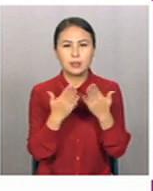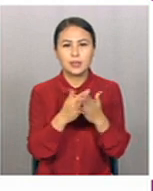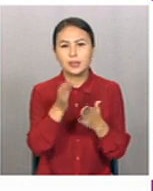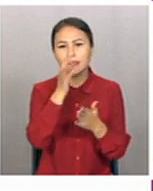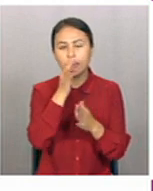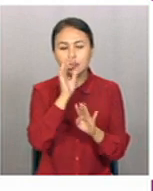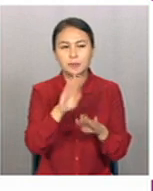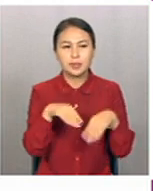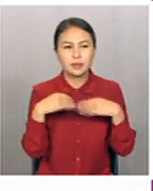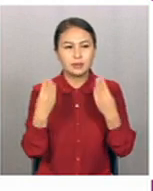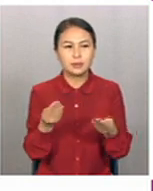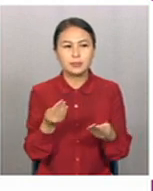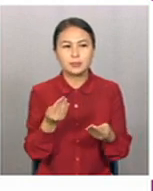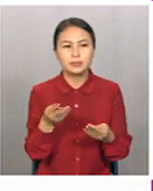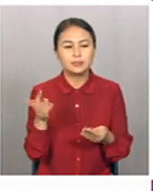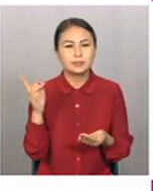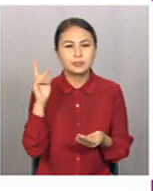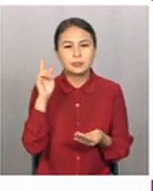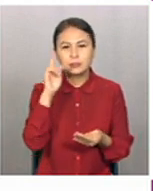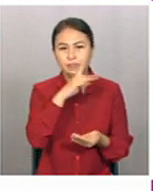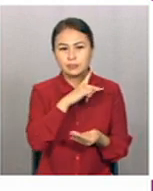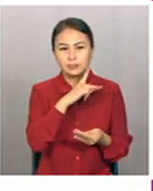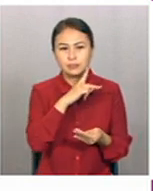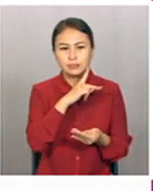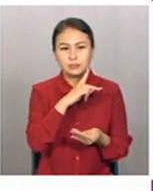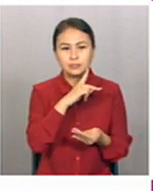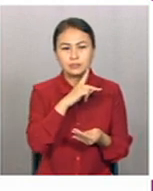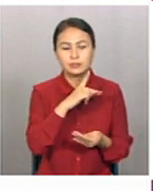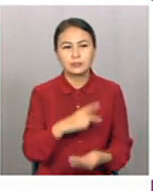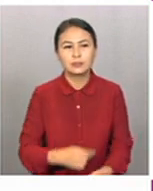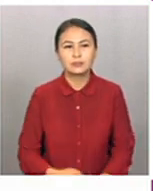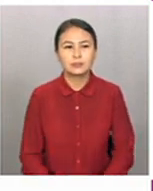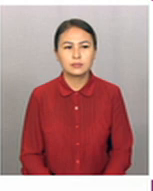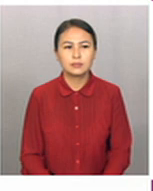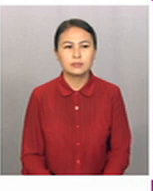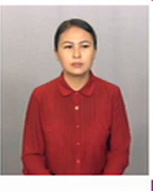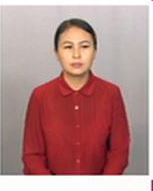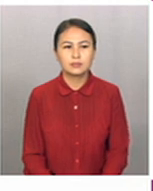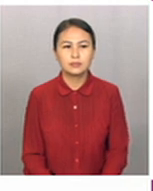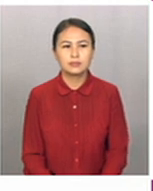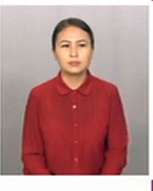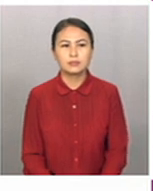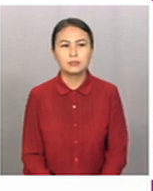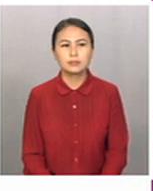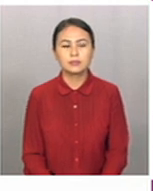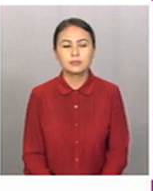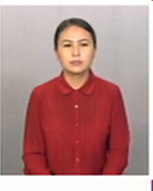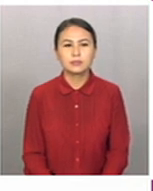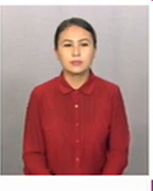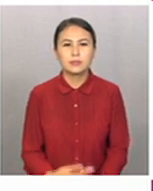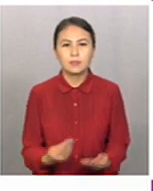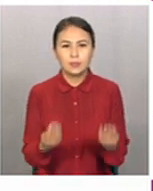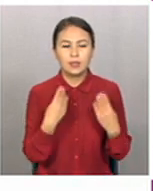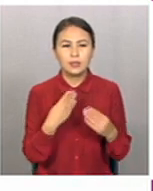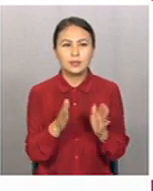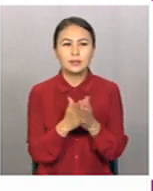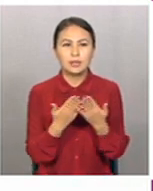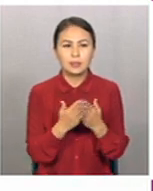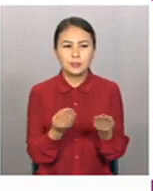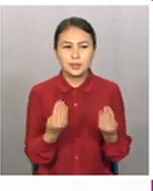береді. Иә ма, жоқ па? Әрине жоқ. Кітапханашы бізге кітап береді